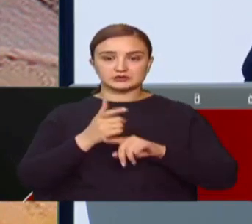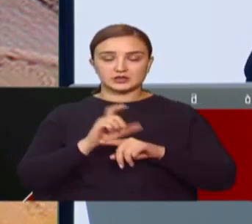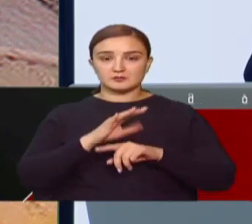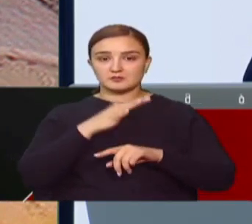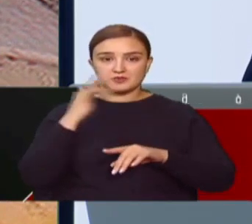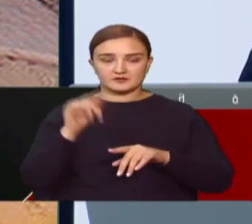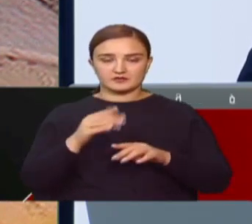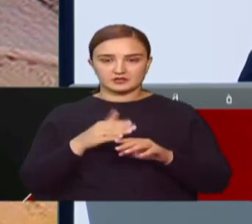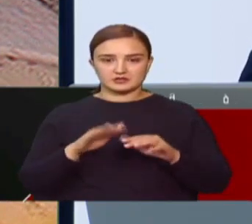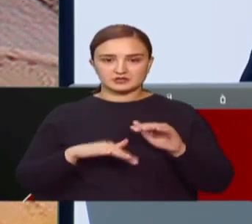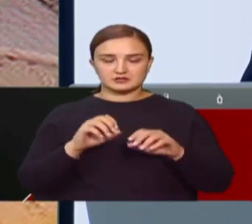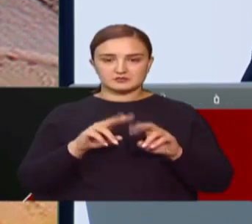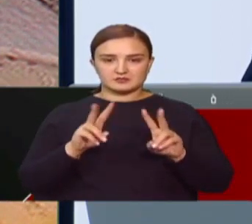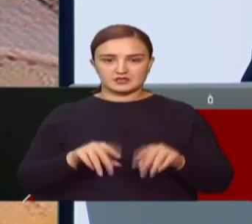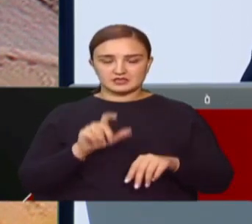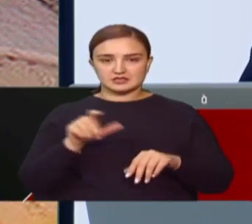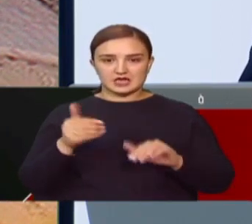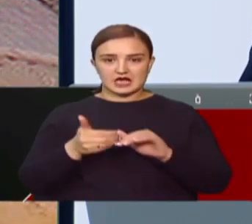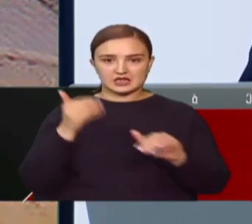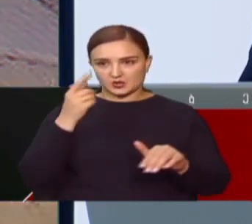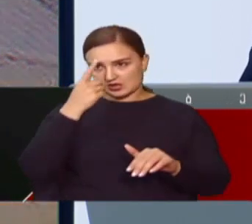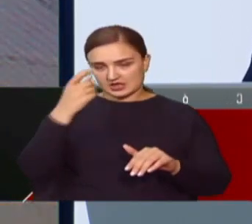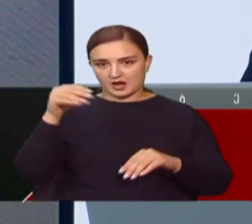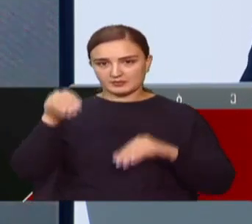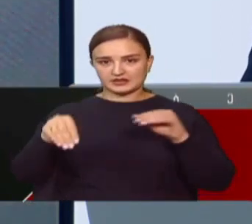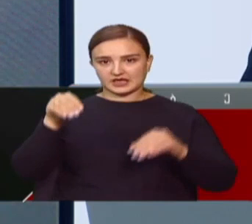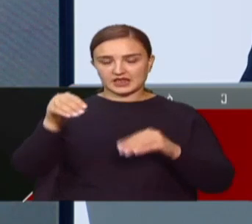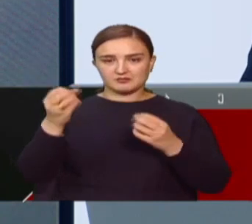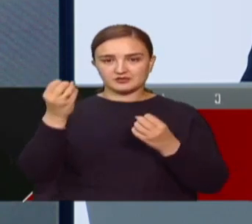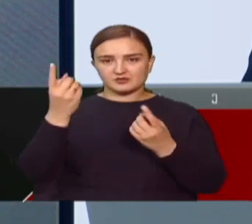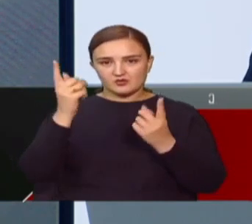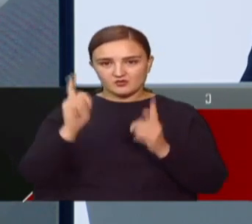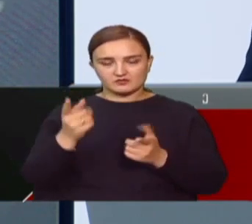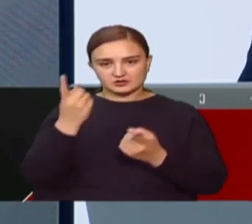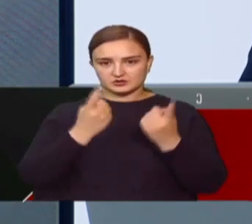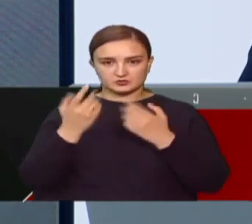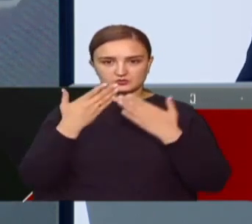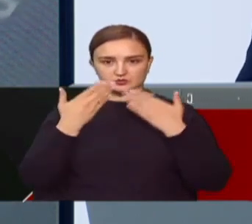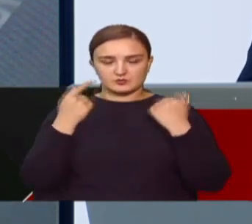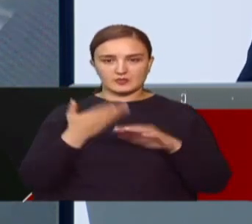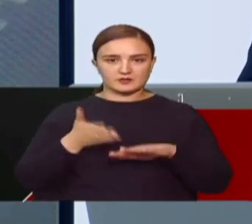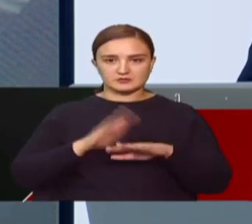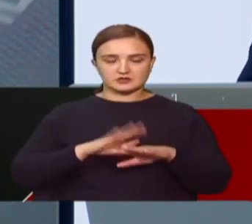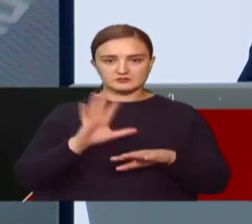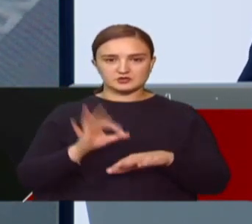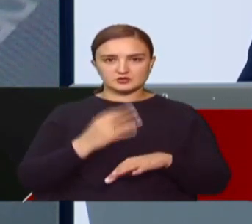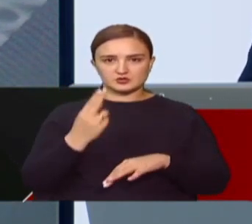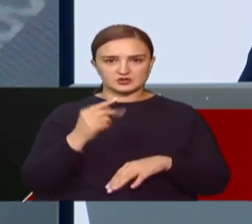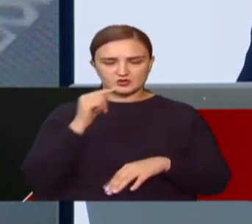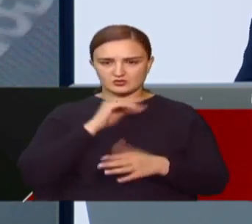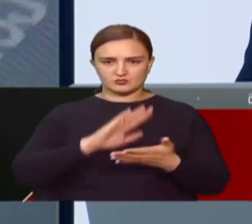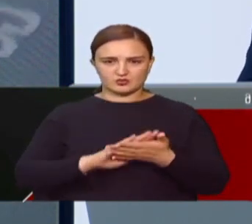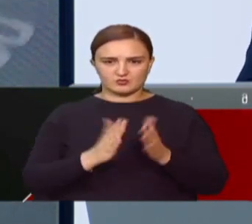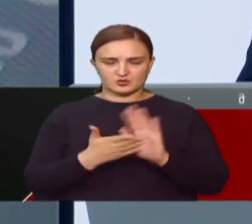მაღალმაჩვენებელ სპეციალისტები ქვეყანაში ადრეული გაფრთხილების სისტემების არარსებობით ხსნიან. ლიბიაში არსებული მძიმე სოციო-ეკონომიკური